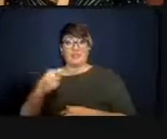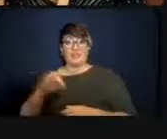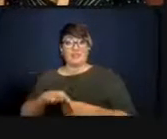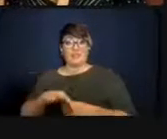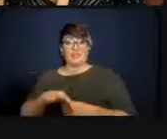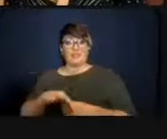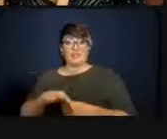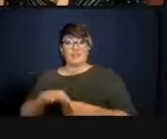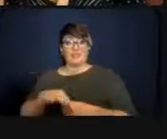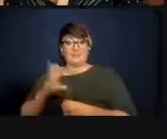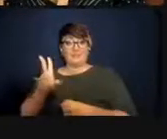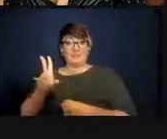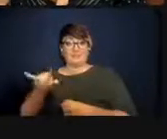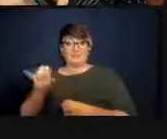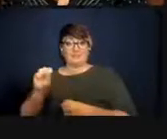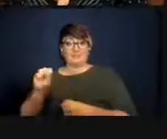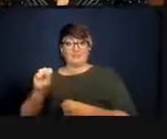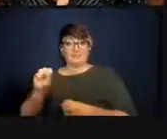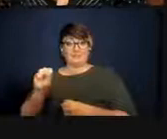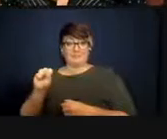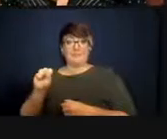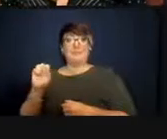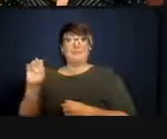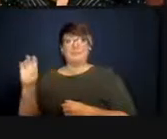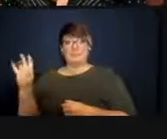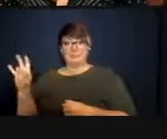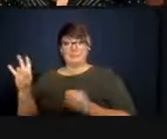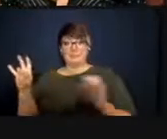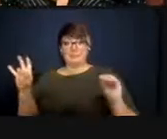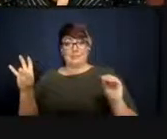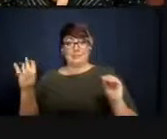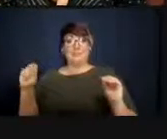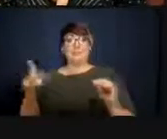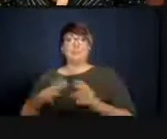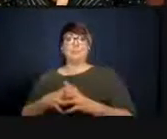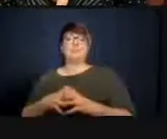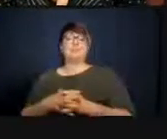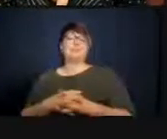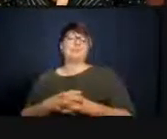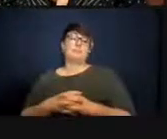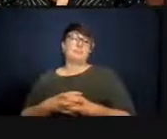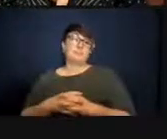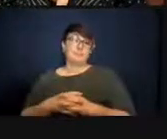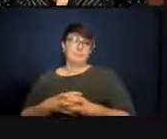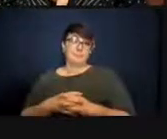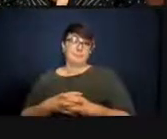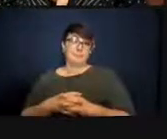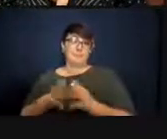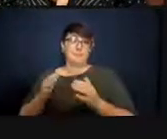ameungwa mkono na Bi McIntosh. Wote tumekubaliana. Asante sana.